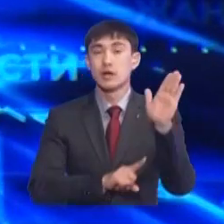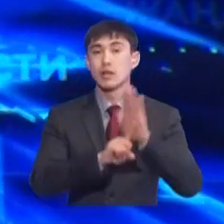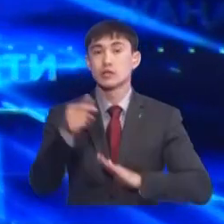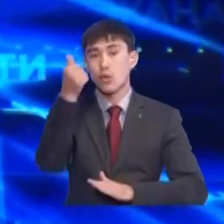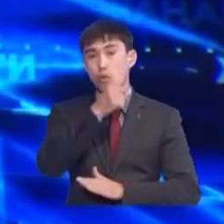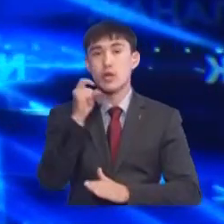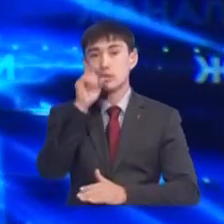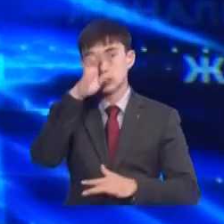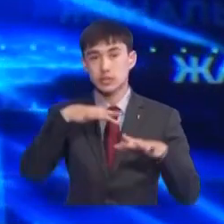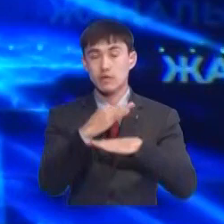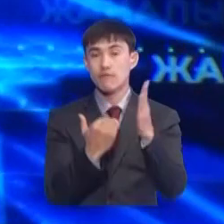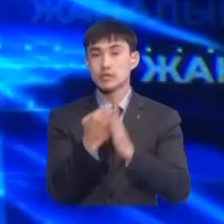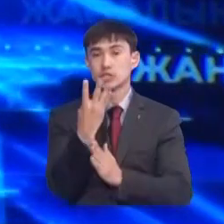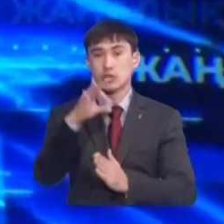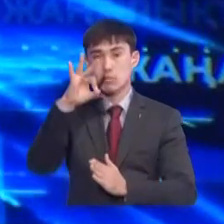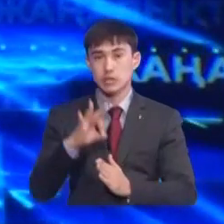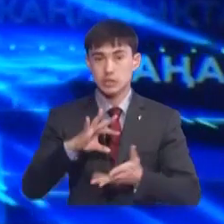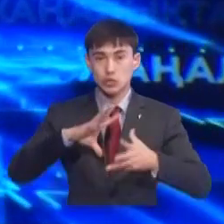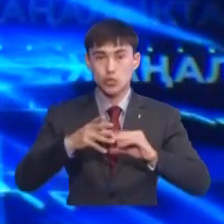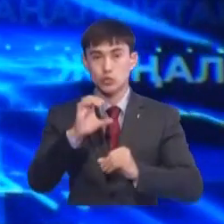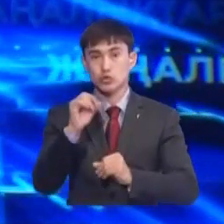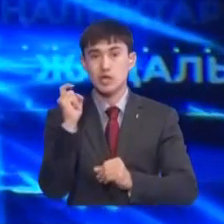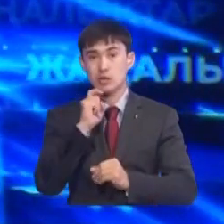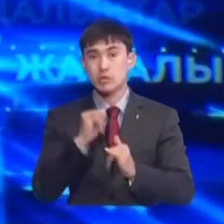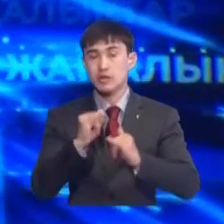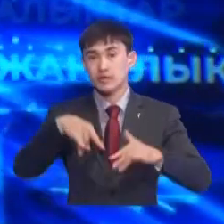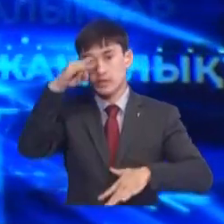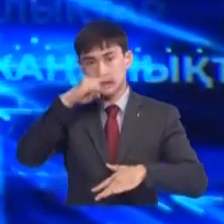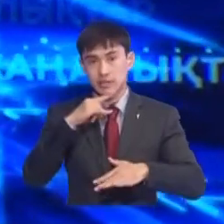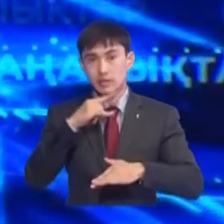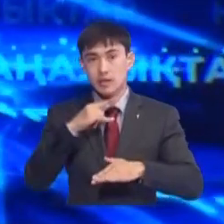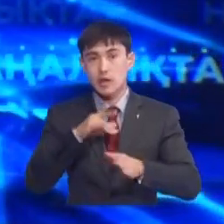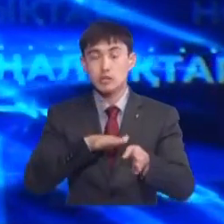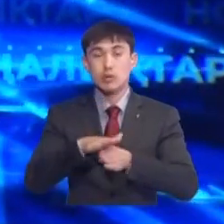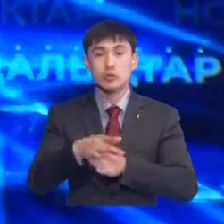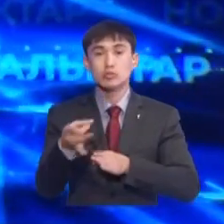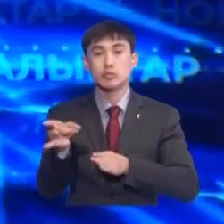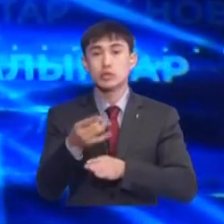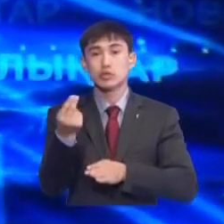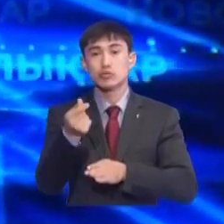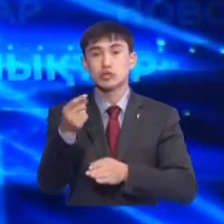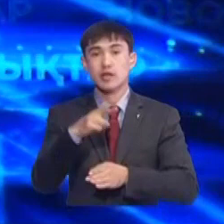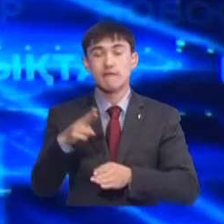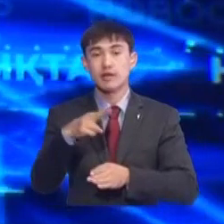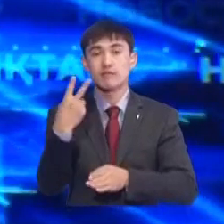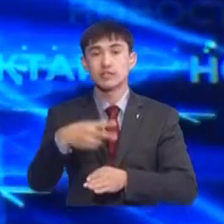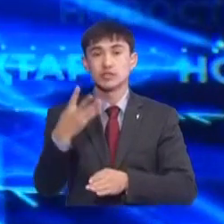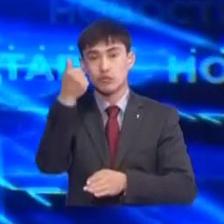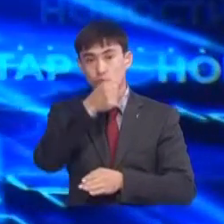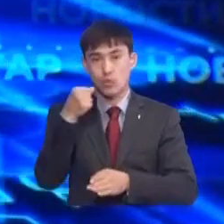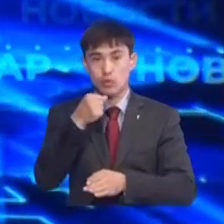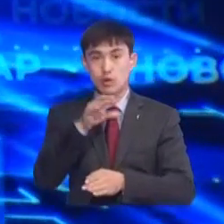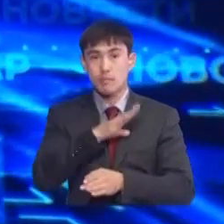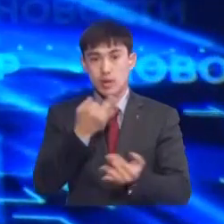начала года экономика страны выросла на 4% итоги социально-экономического развития Казахстана и исполнения республиканского бюджета за январь